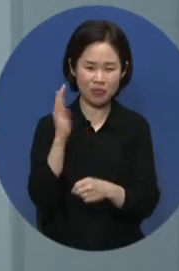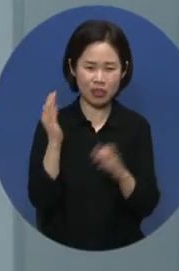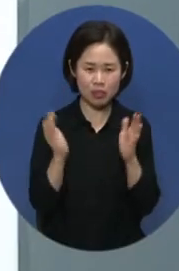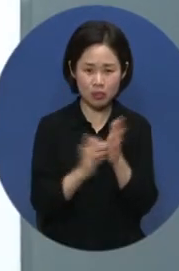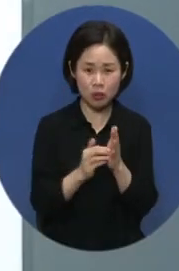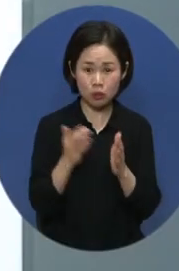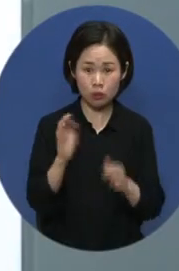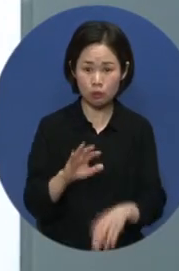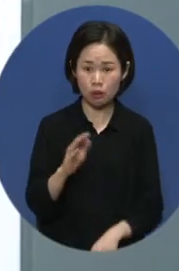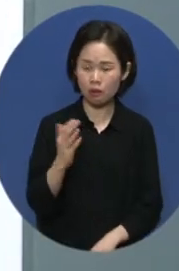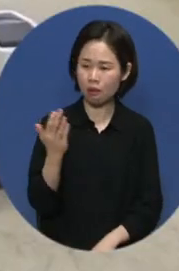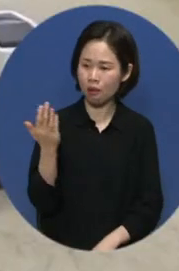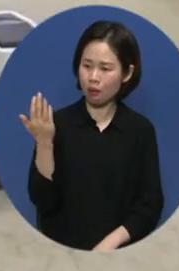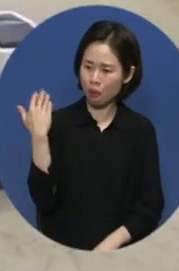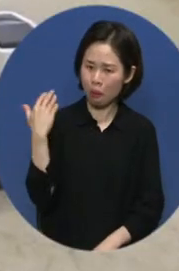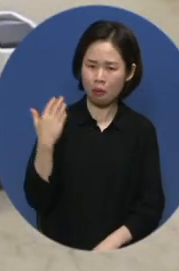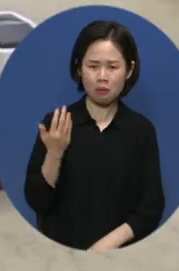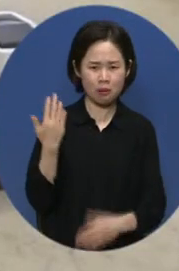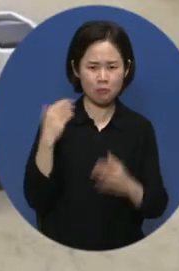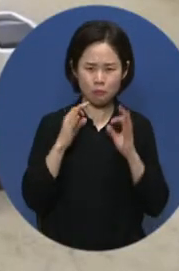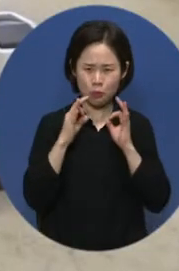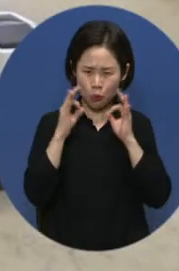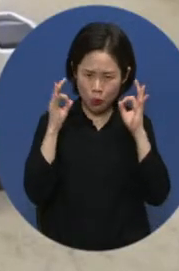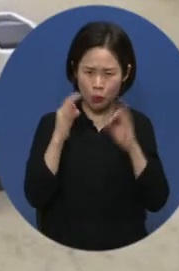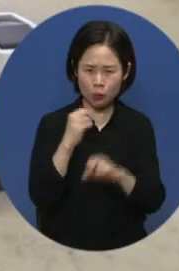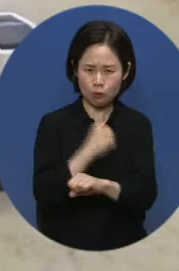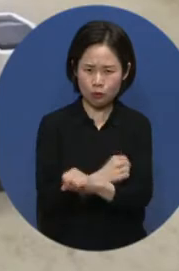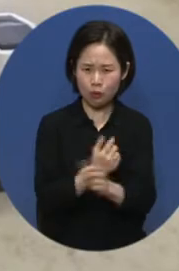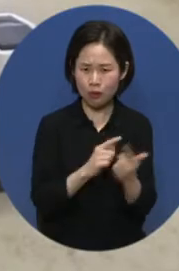지나온 흔적은 결코 소소하지 않은데요.